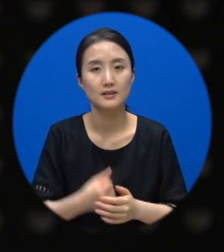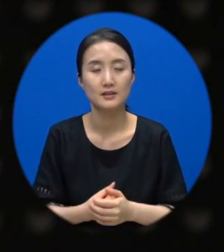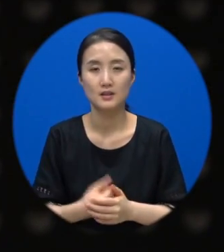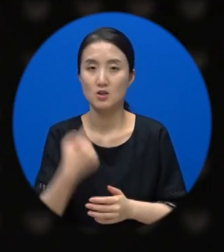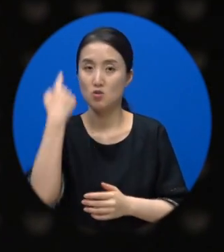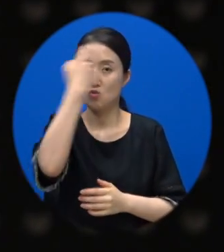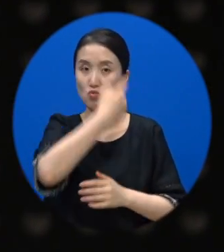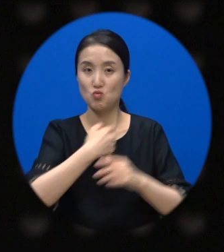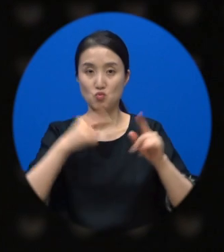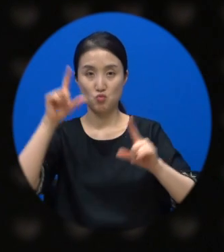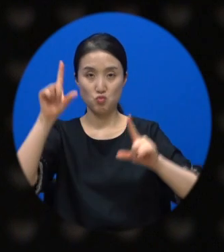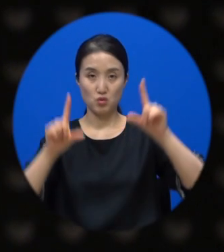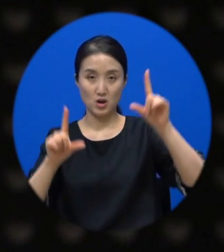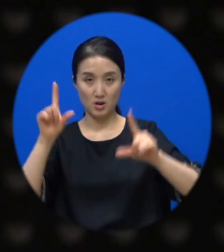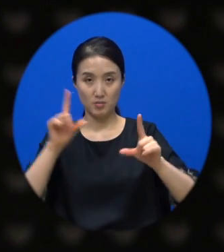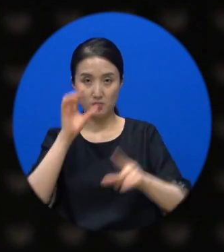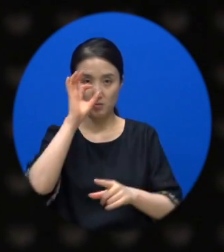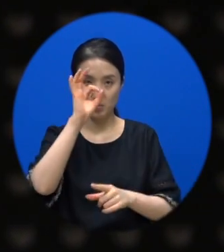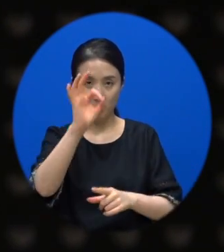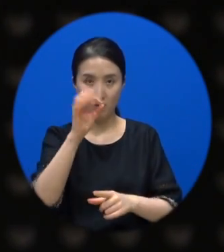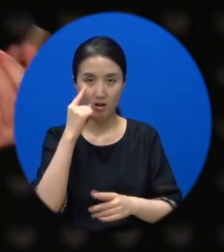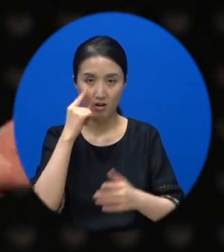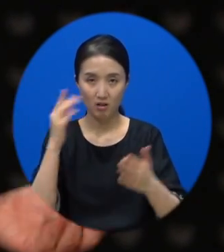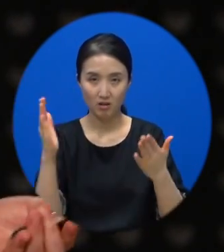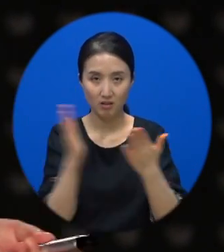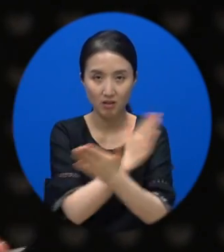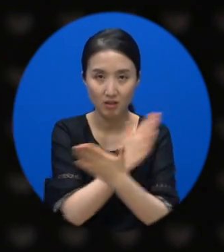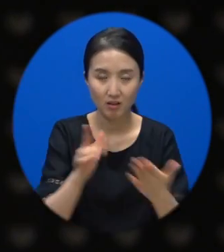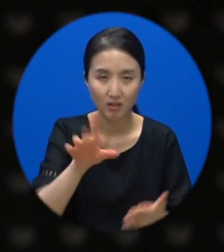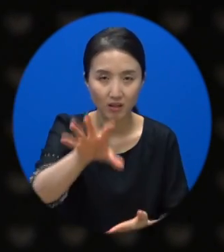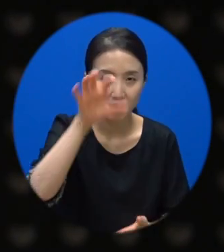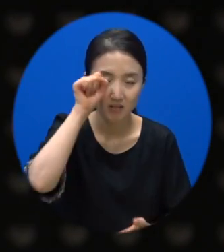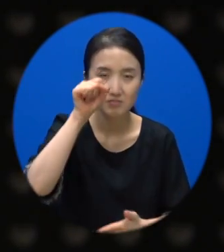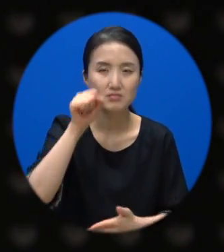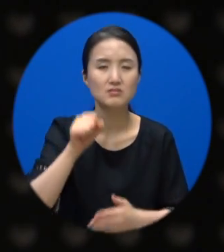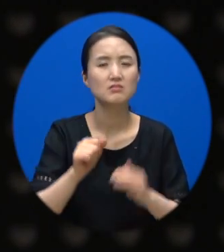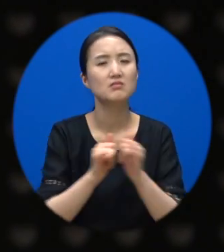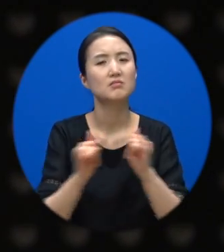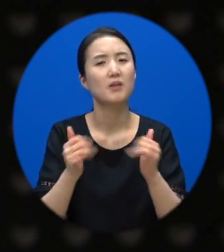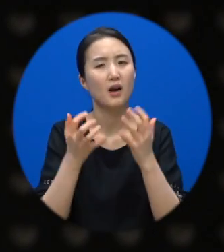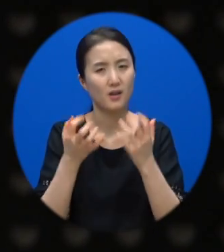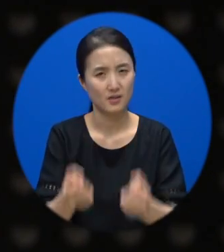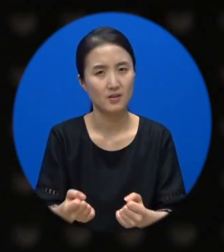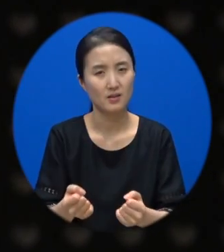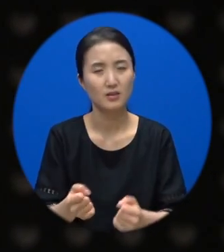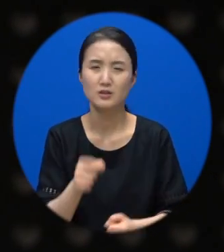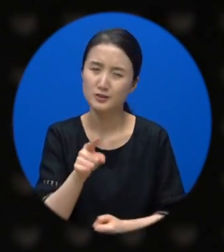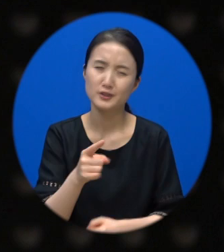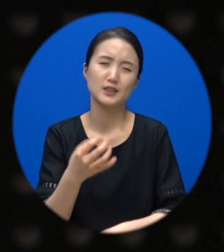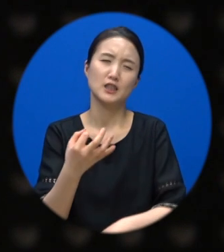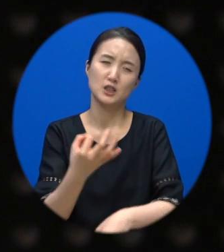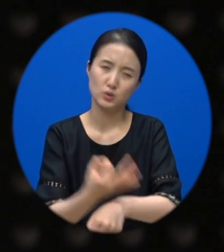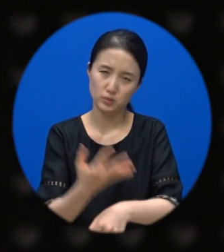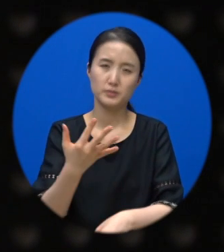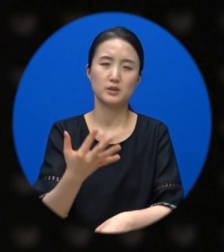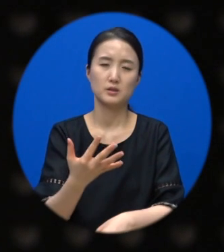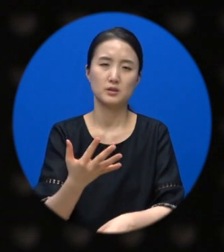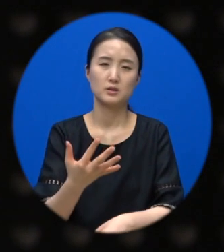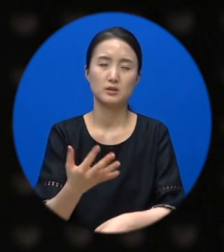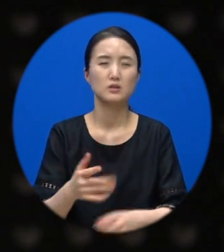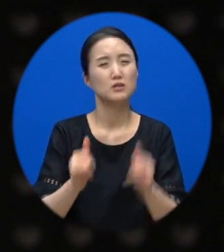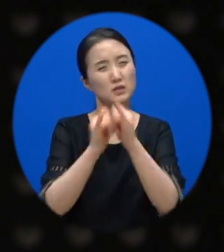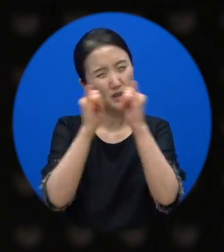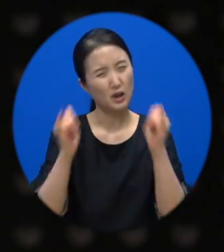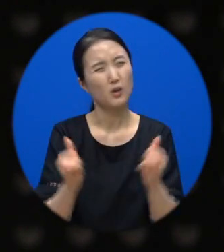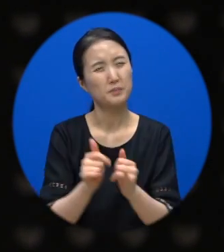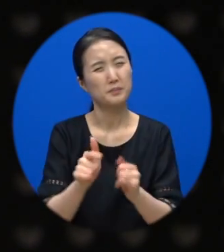그 사람의 인상을 판단을 하는 사람이 아주 많은 사회를 살고 있어요. 이건 어쩔 수 없는 일이고요. 다른